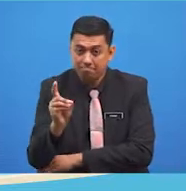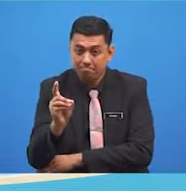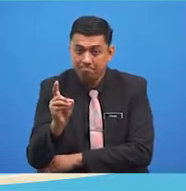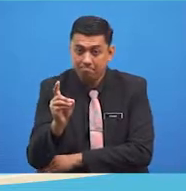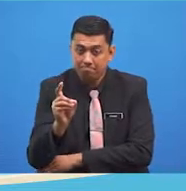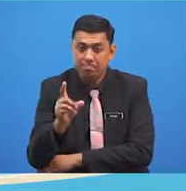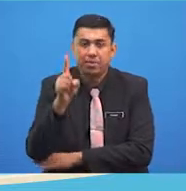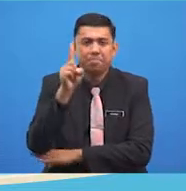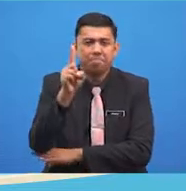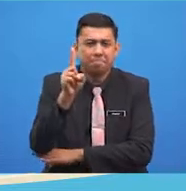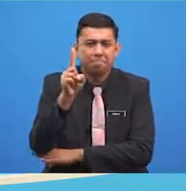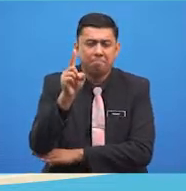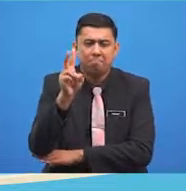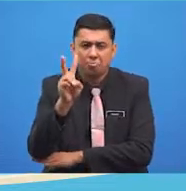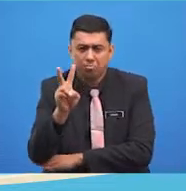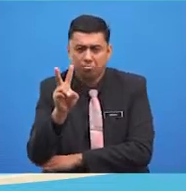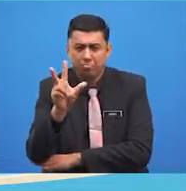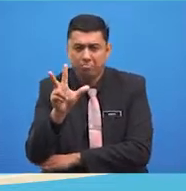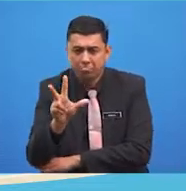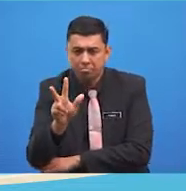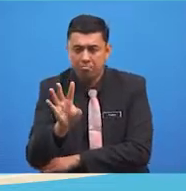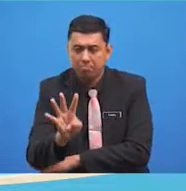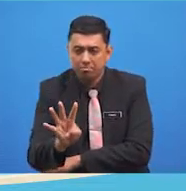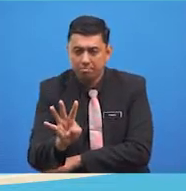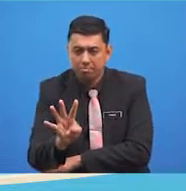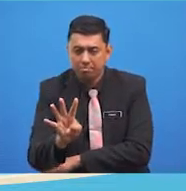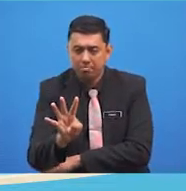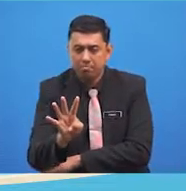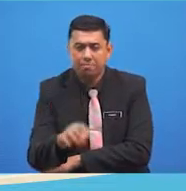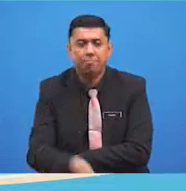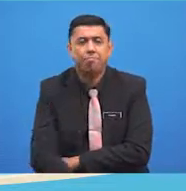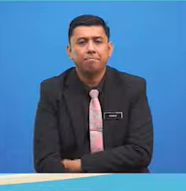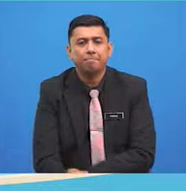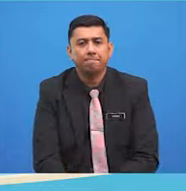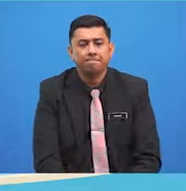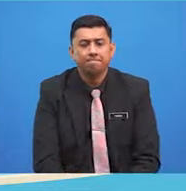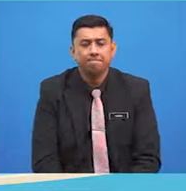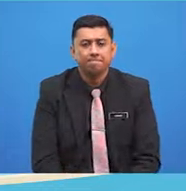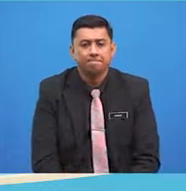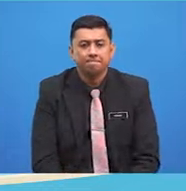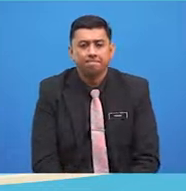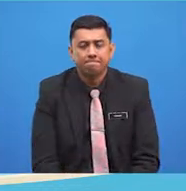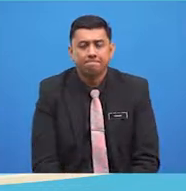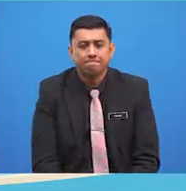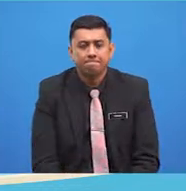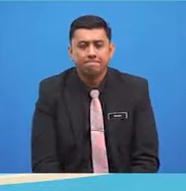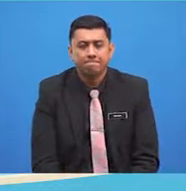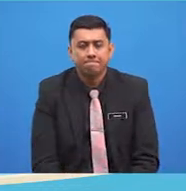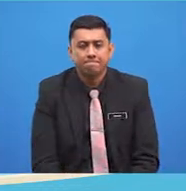1. Pembinaan. 2. Pendidikan. 3. Pemakanan. 4.